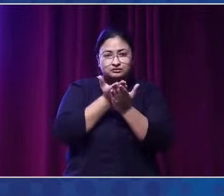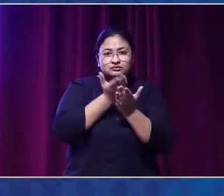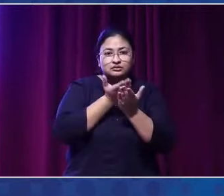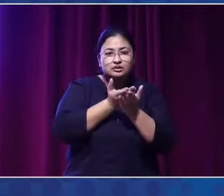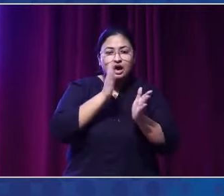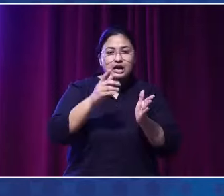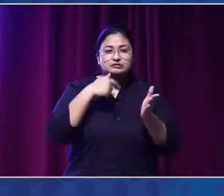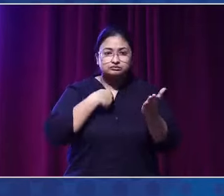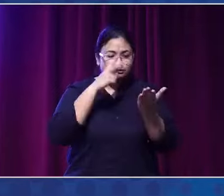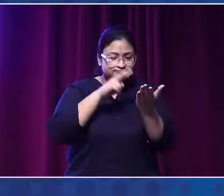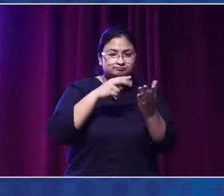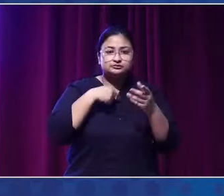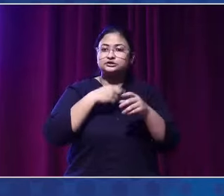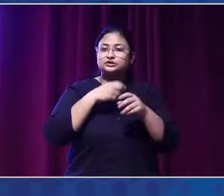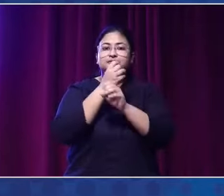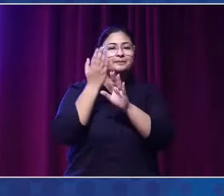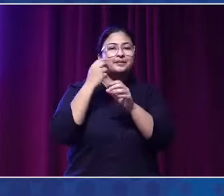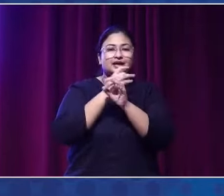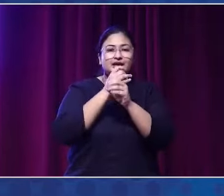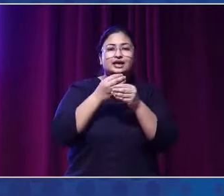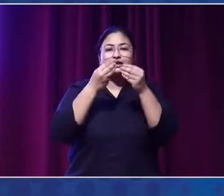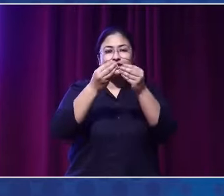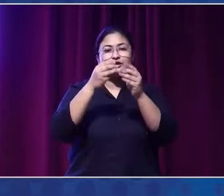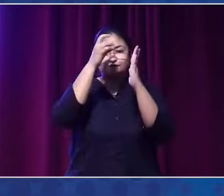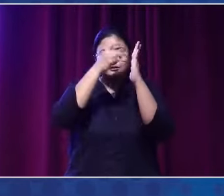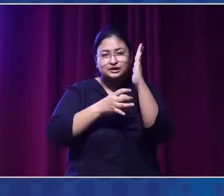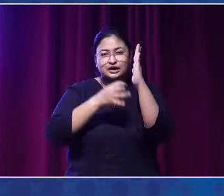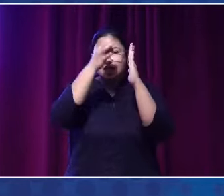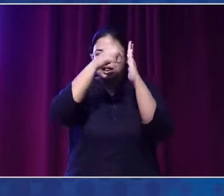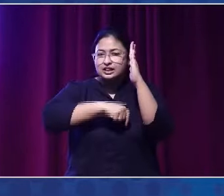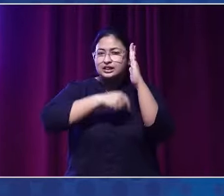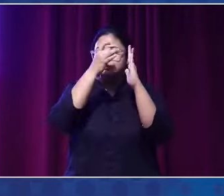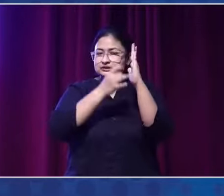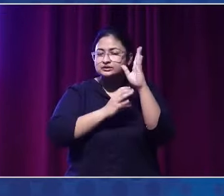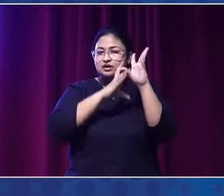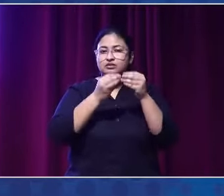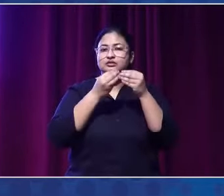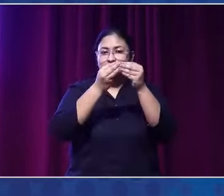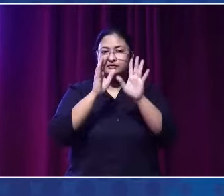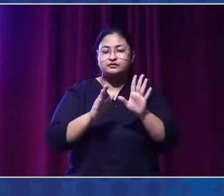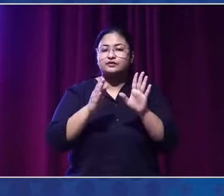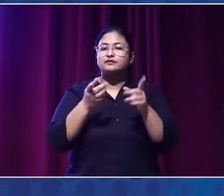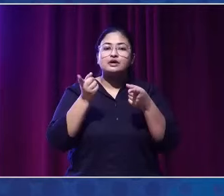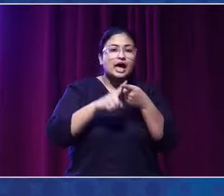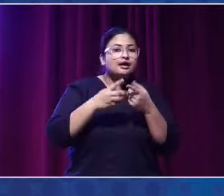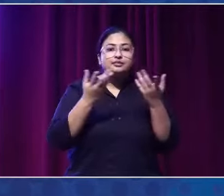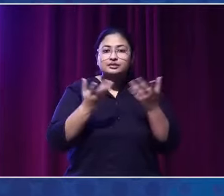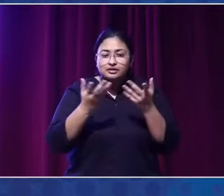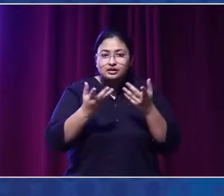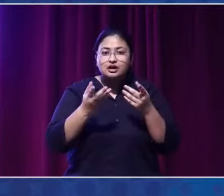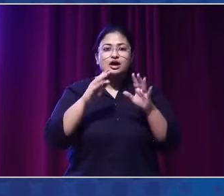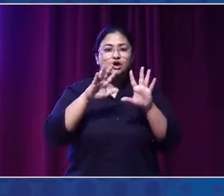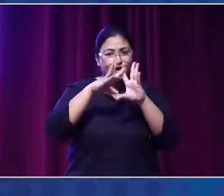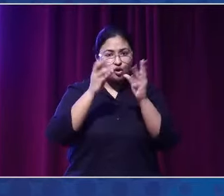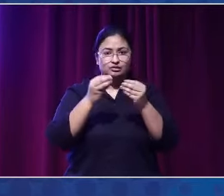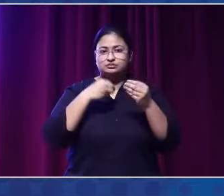two press notes also to everybody, giving details of what happened. And see, जो हुआ और जो नहीं हुआ, मैं आपको वो